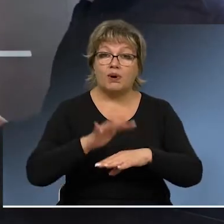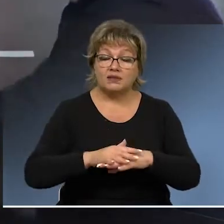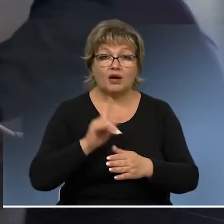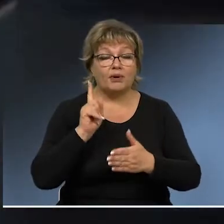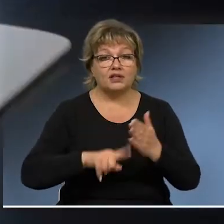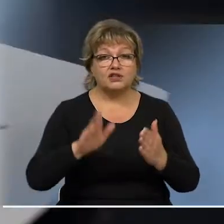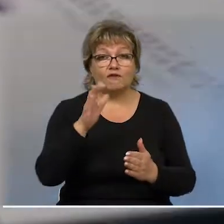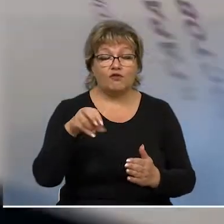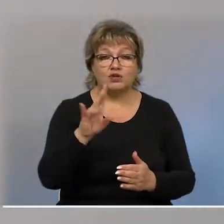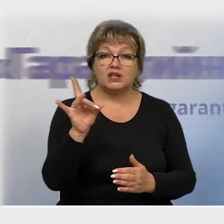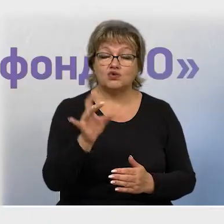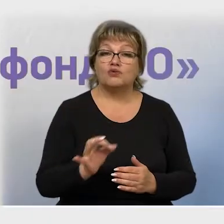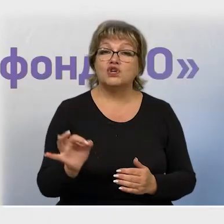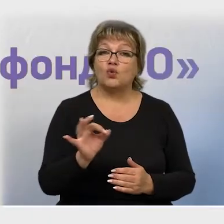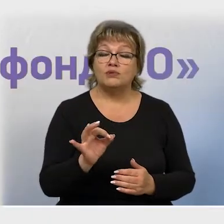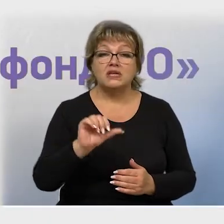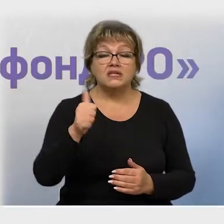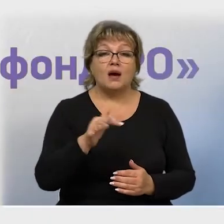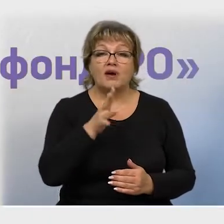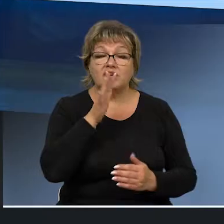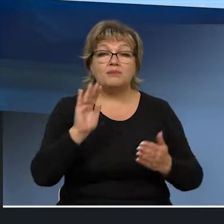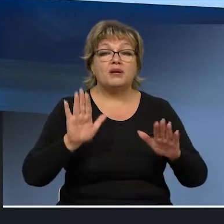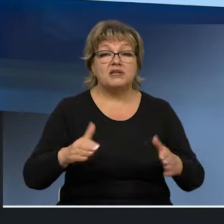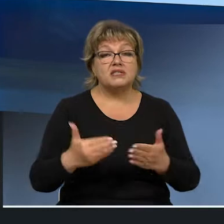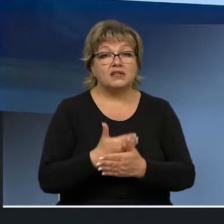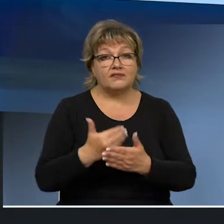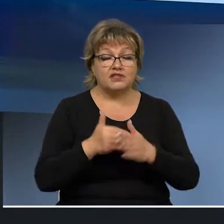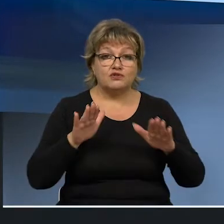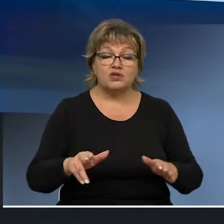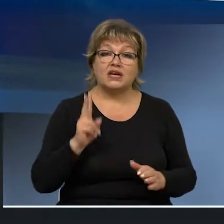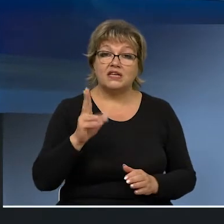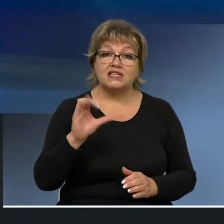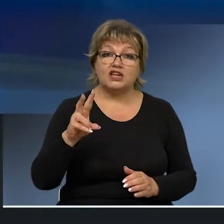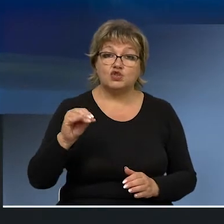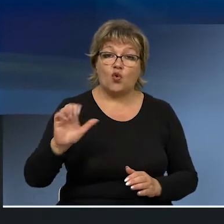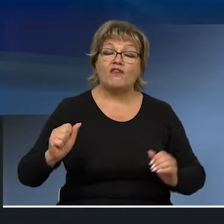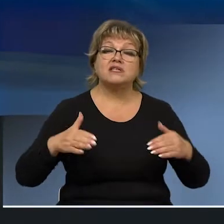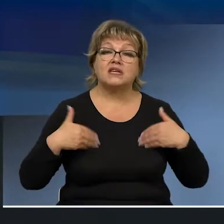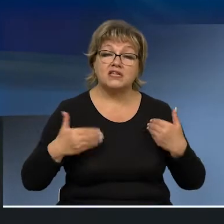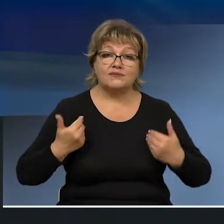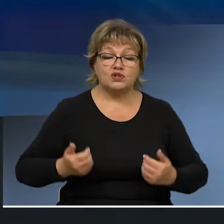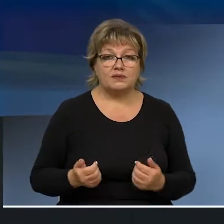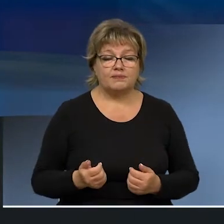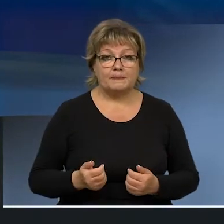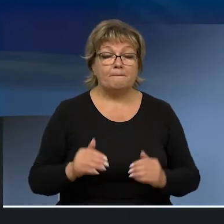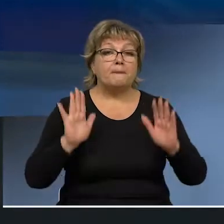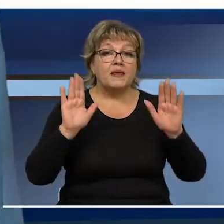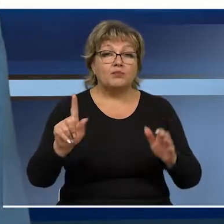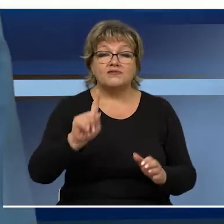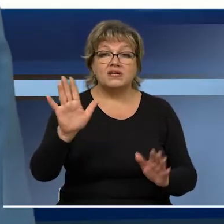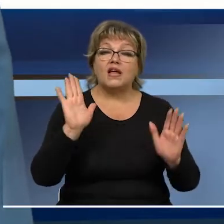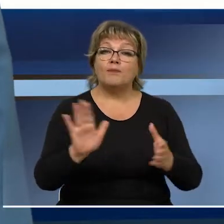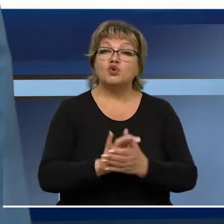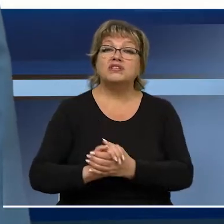с банком гарантийный фонд ростовской области самое время для местных новостей студия каролина стрельцова здравствуйте